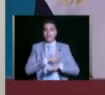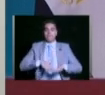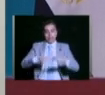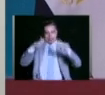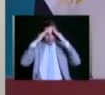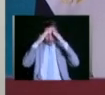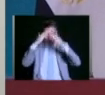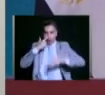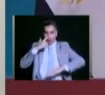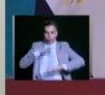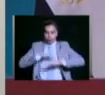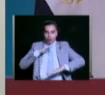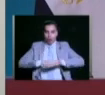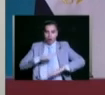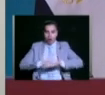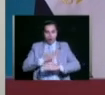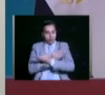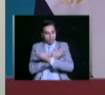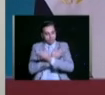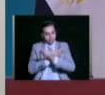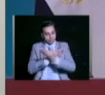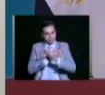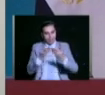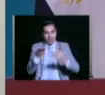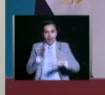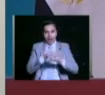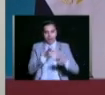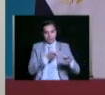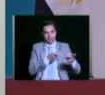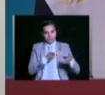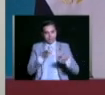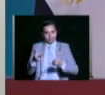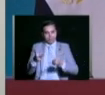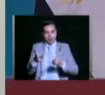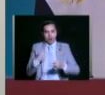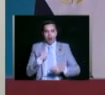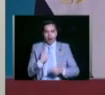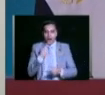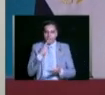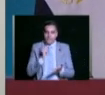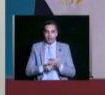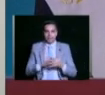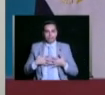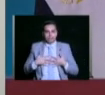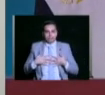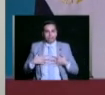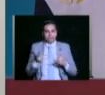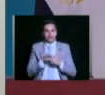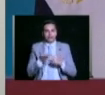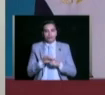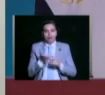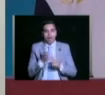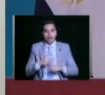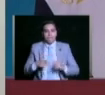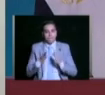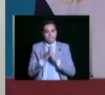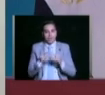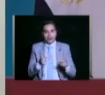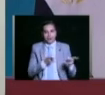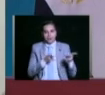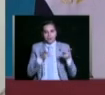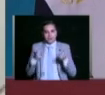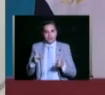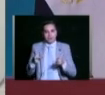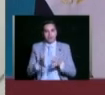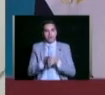بيبقى عنده منتج بجوده هائله جدا بس ما بيقدرش ان هو يعمله او التسويق بتاعه بشكل كبير او بشكل